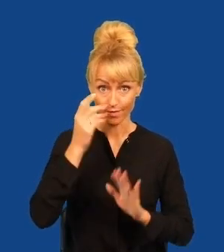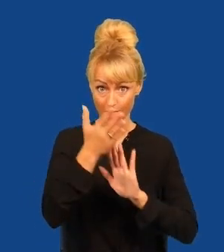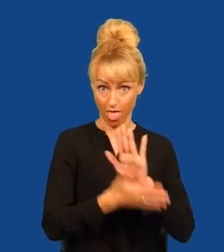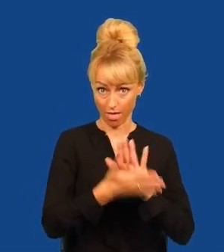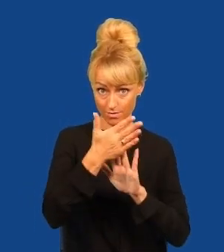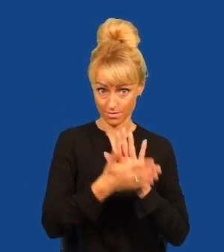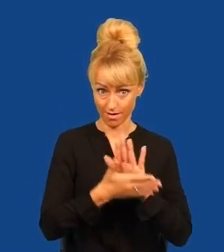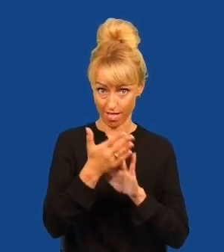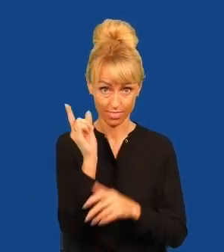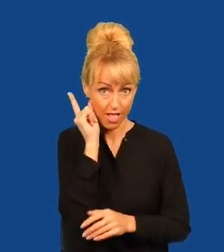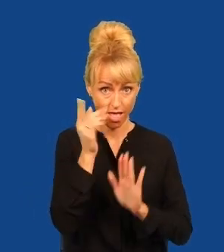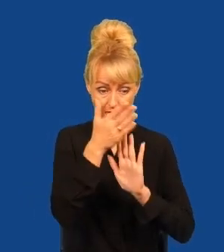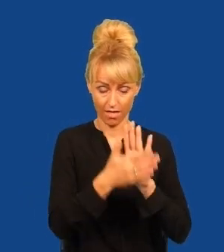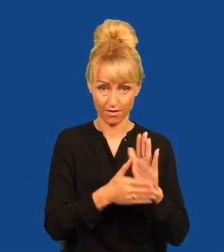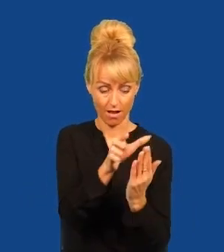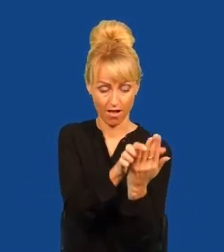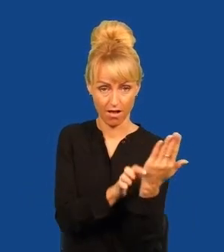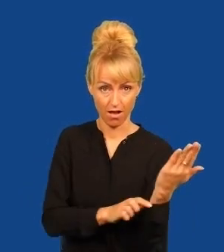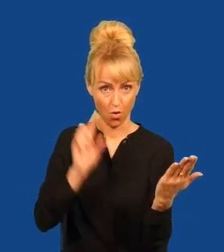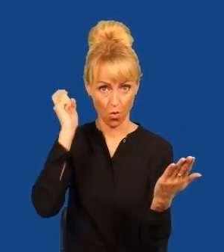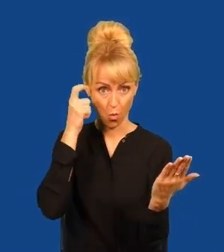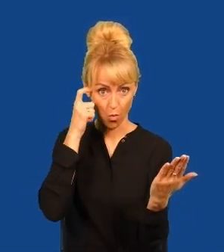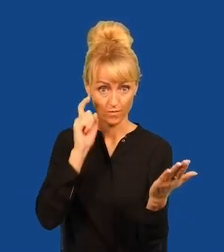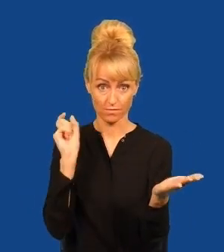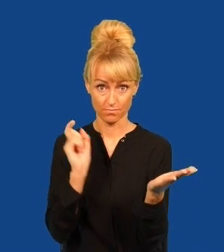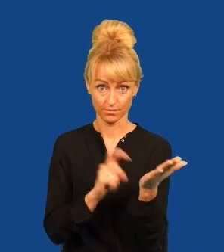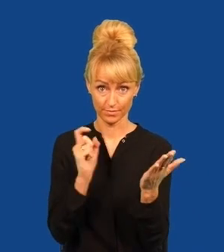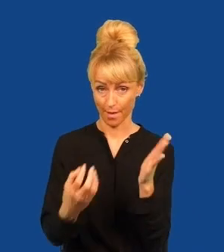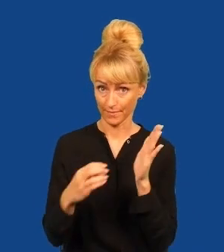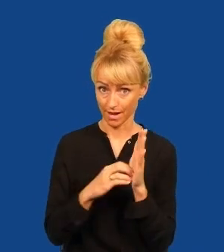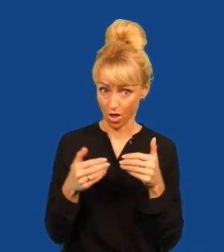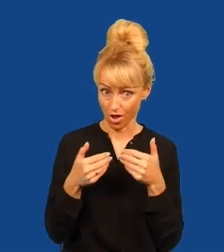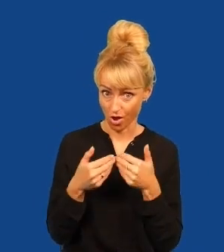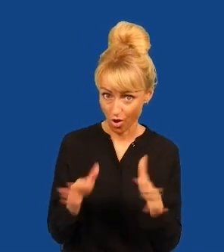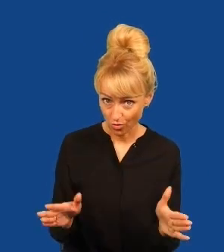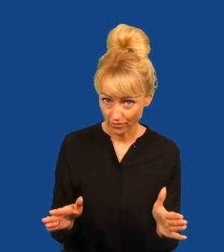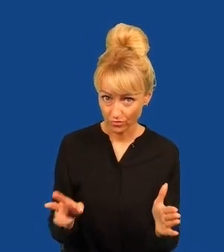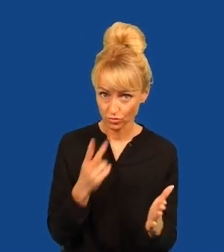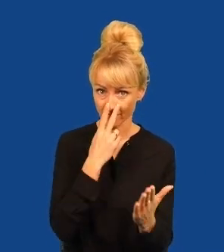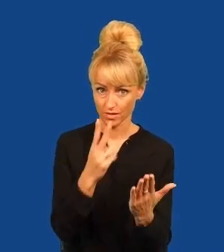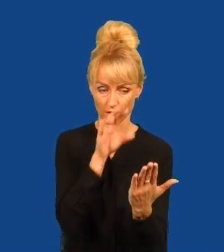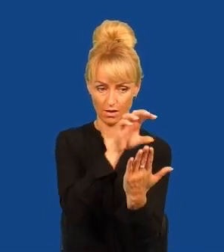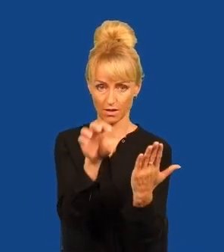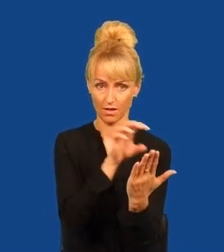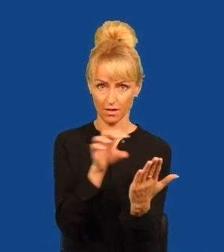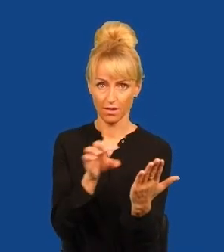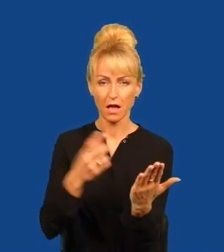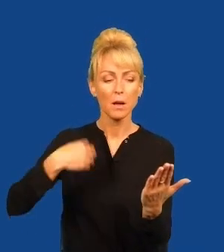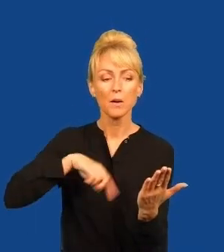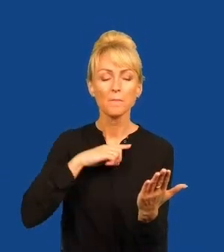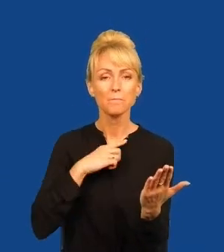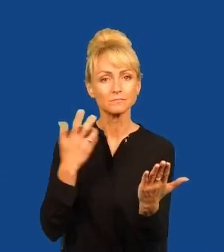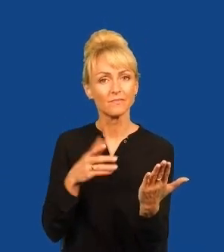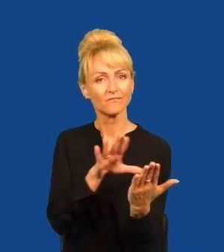istotnego miejsca, bo pierwszego miejsca po otwarciu aplikacji. To tutaj jakby decydujemy, co zrobimy, jakie cele, jakie zadania chcemy